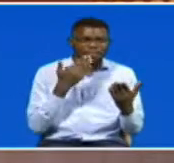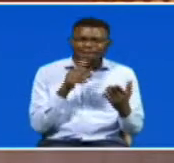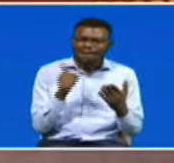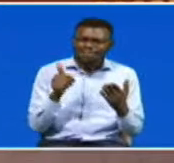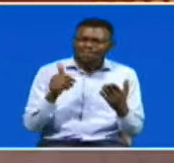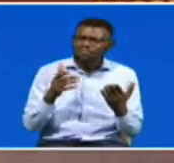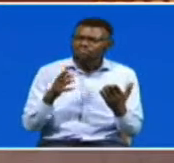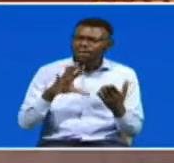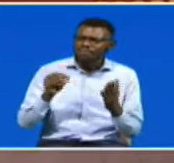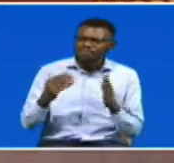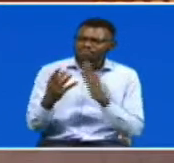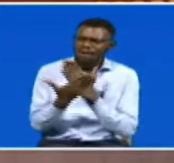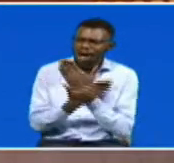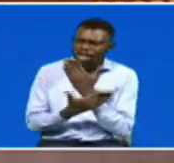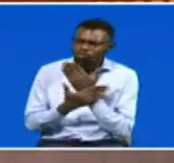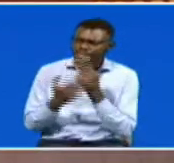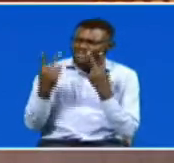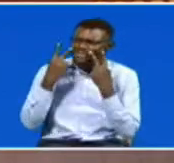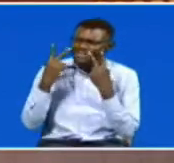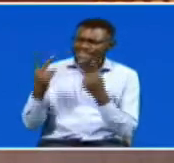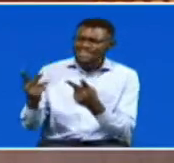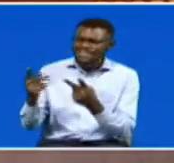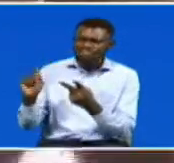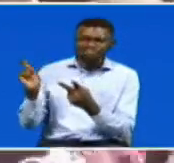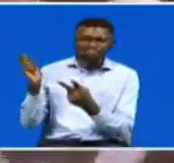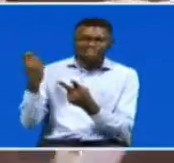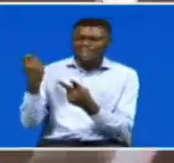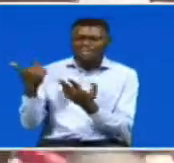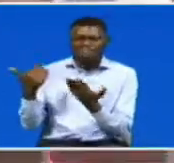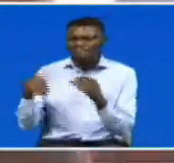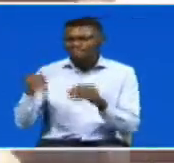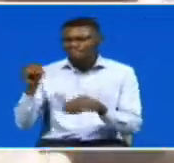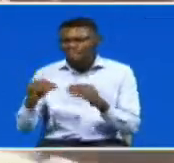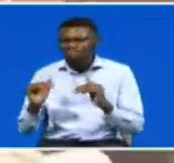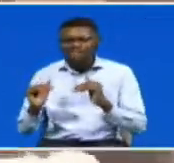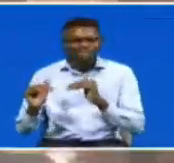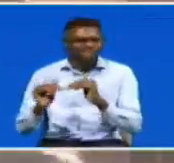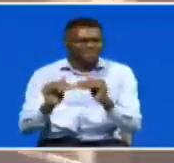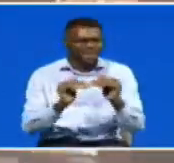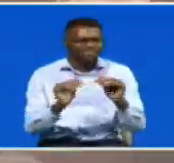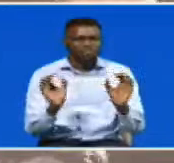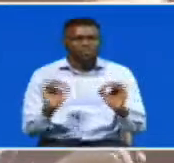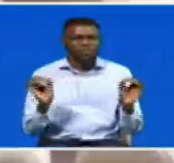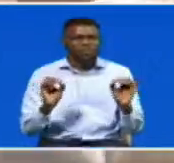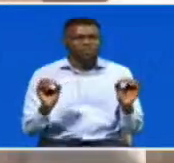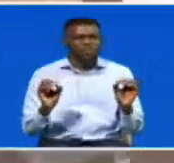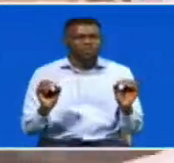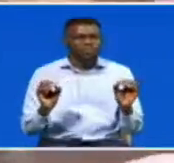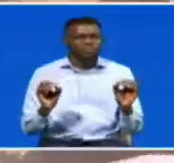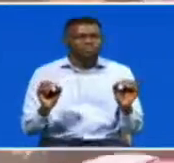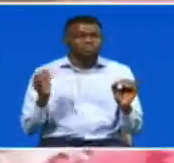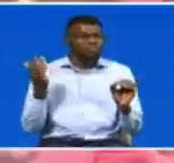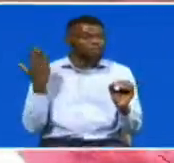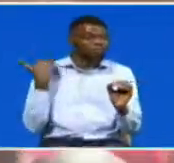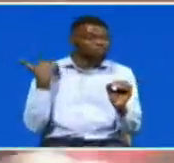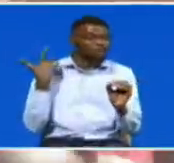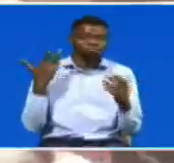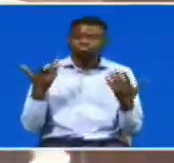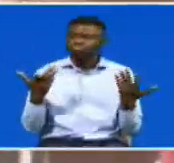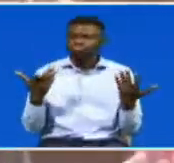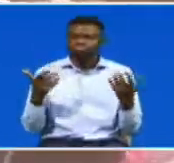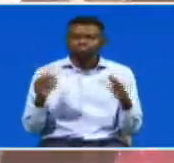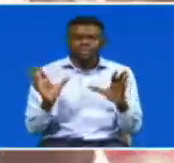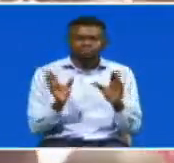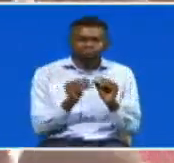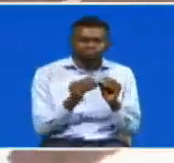ya kufanya uchaguzi wa huru na haki. Baada ya siku za kufanya mikutano miwili ya kisiasa nchini ya kutilia